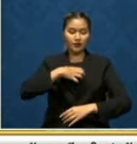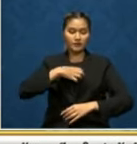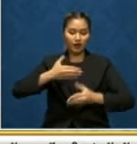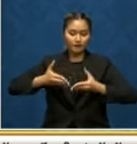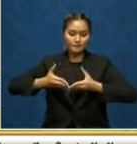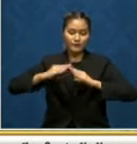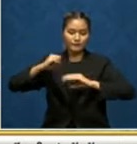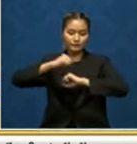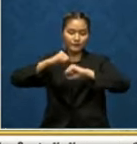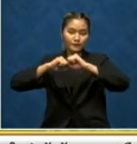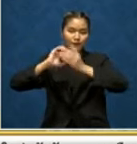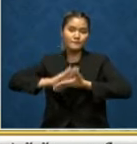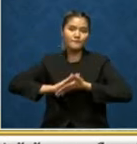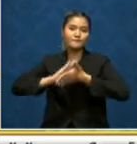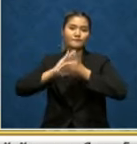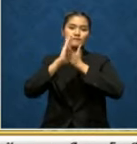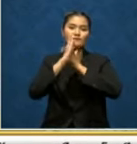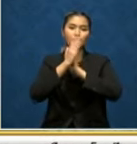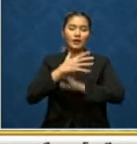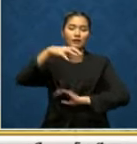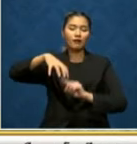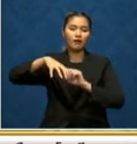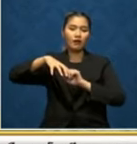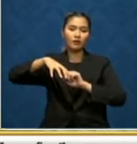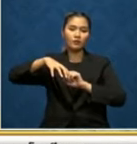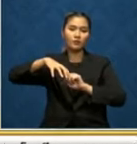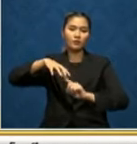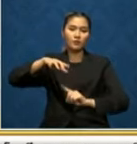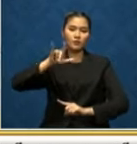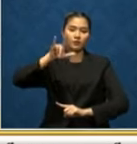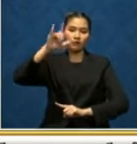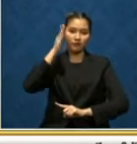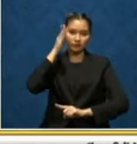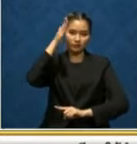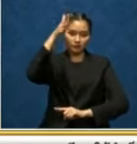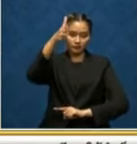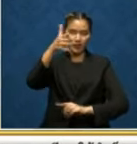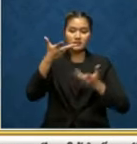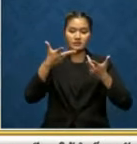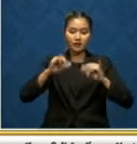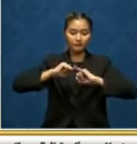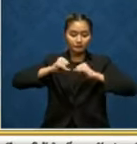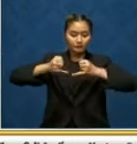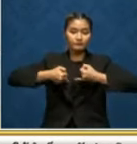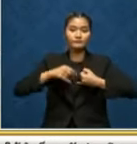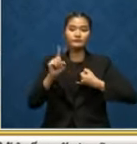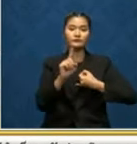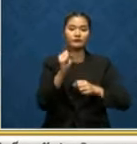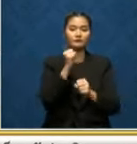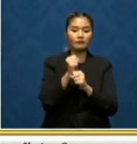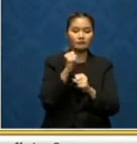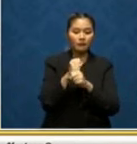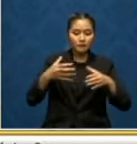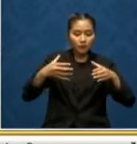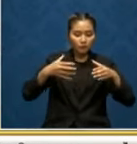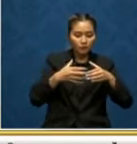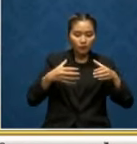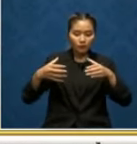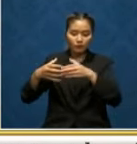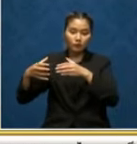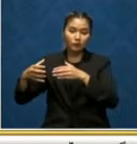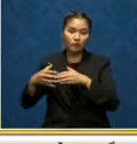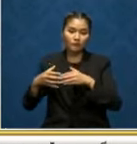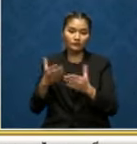เป็นมหานครแห่งอนาคตมหานครแห่งการบินเป็นนายทุนเป็นขุนศึกบางกลุ่มค่ะที่ได้รับ